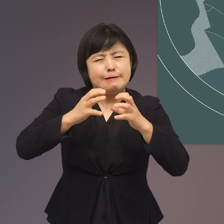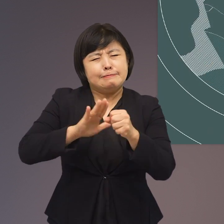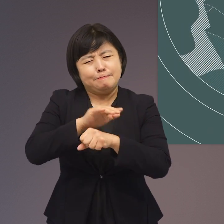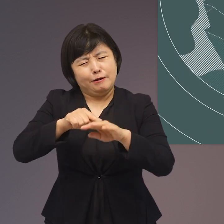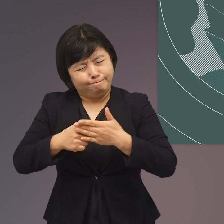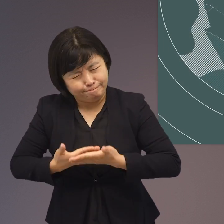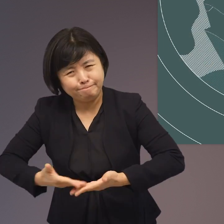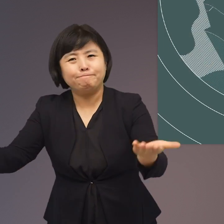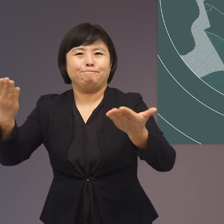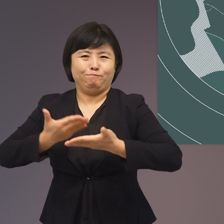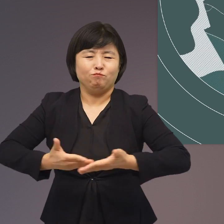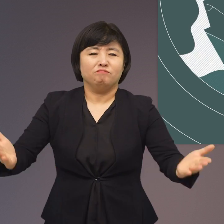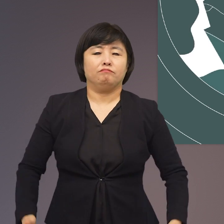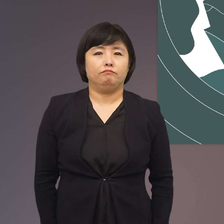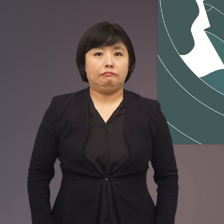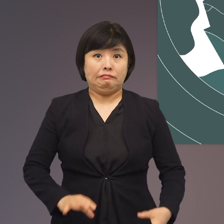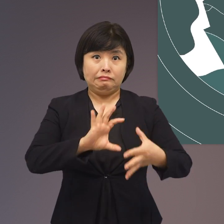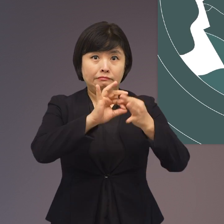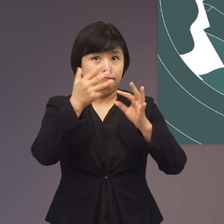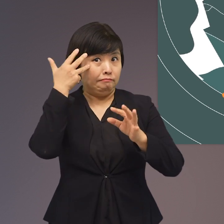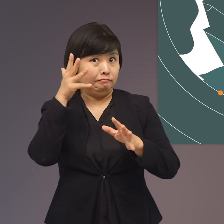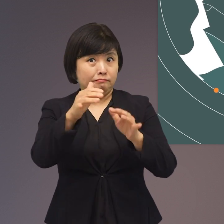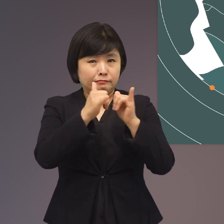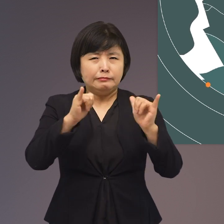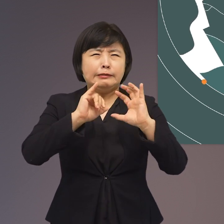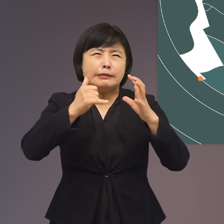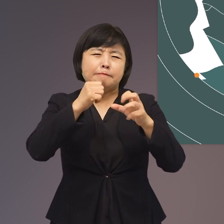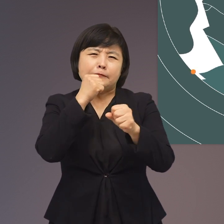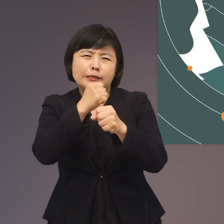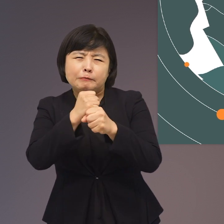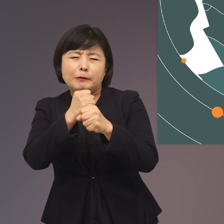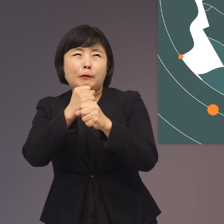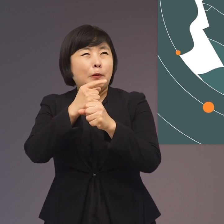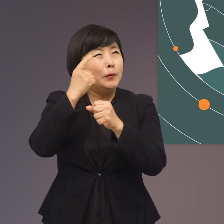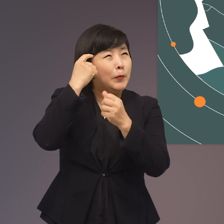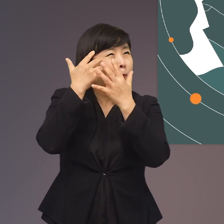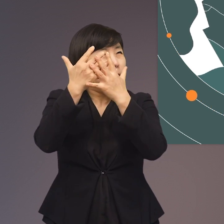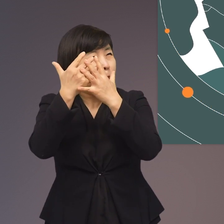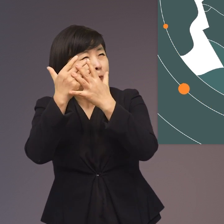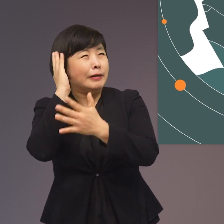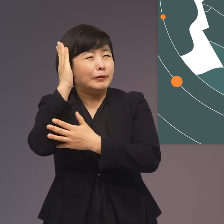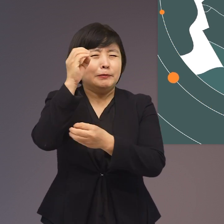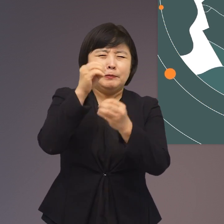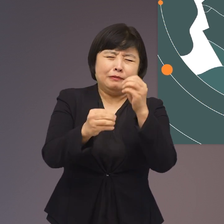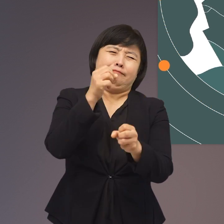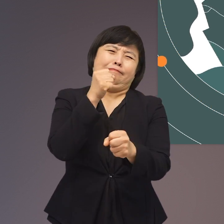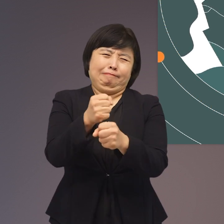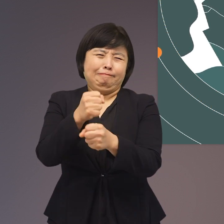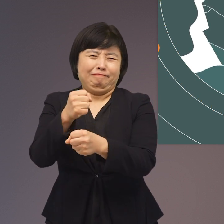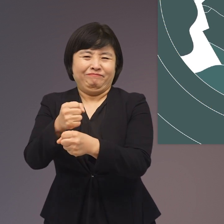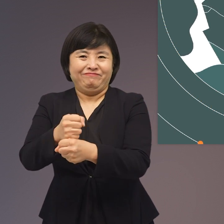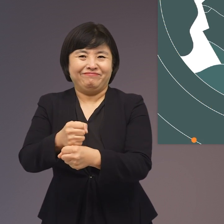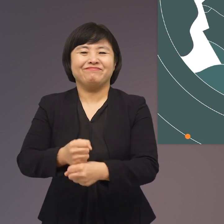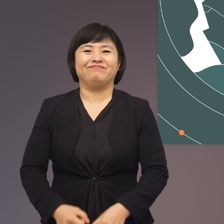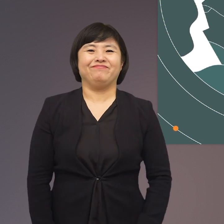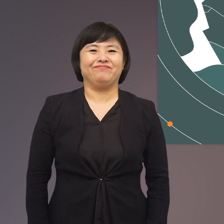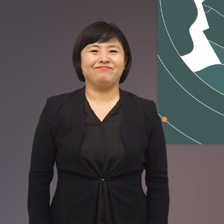고취시켰습니다. 최초의 철학자들은 세상의 기원에 대한 스토리를 지어내고